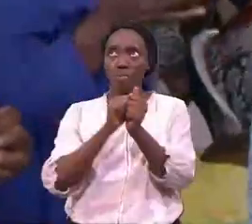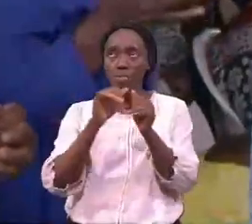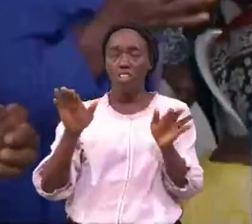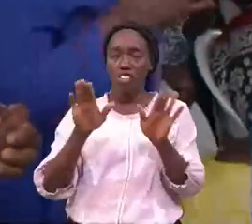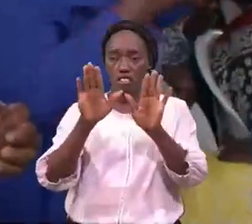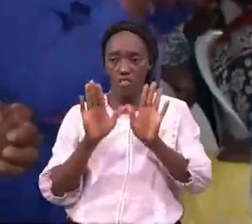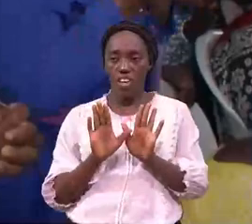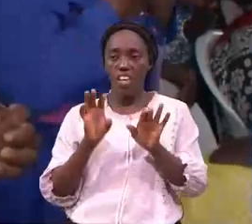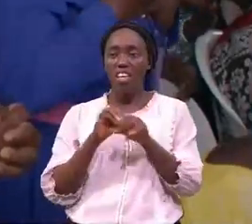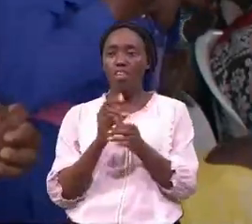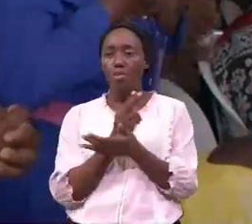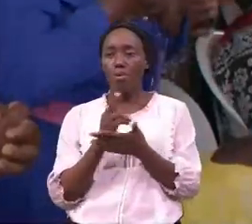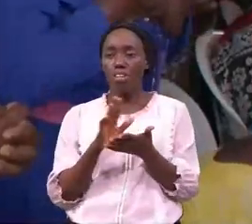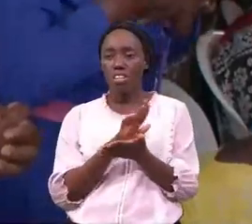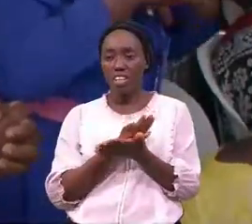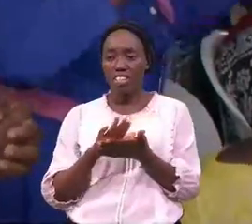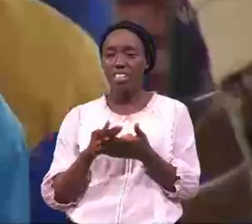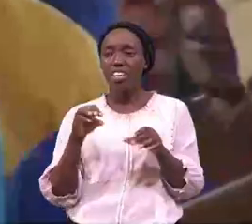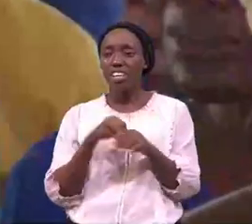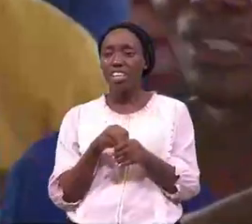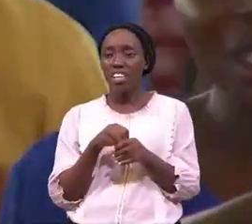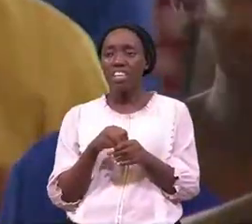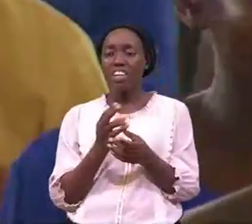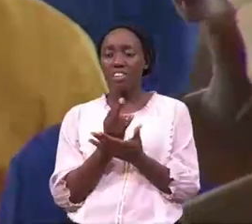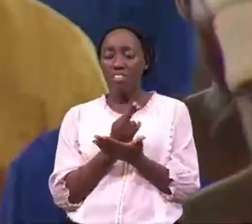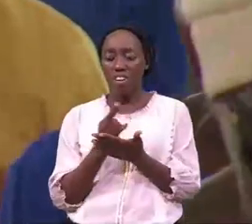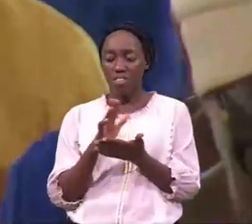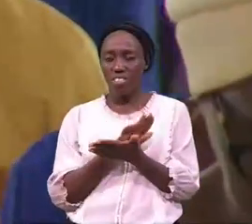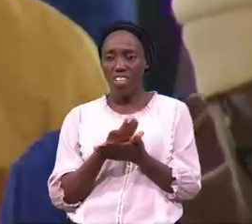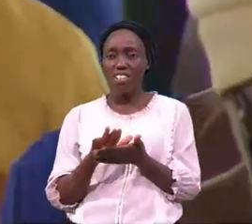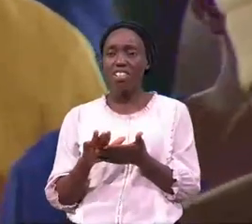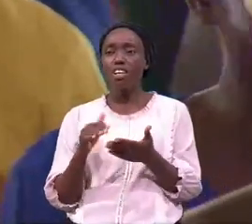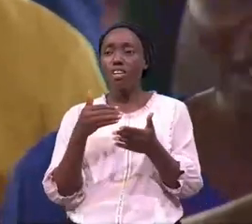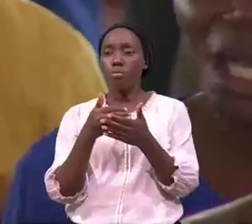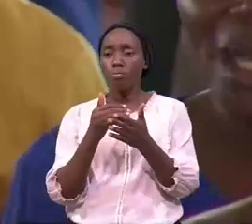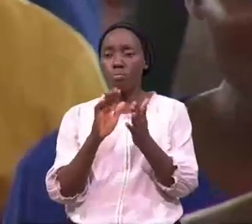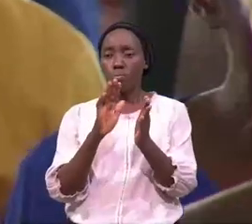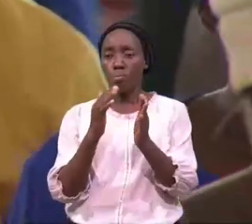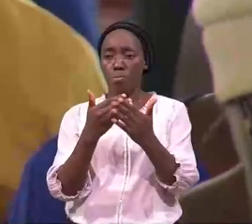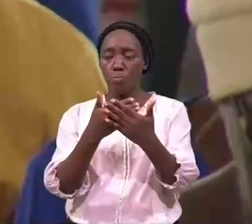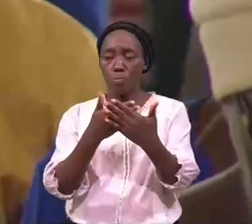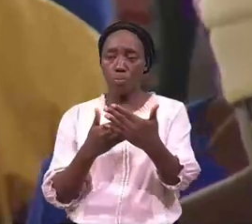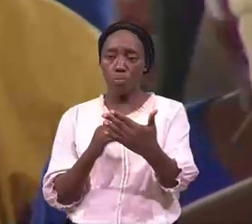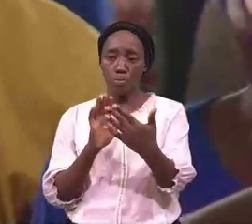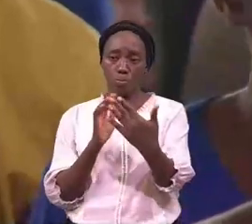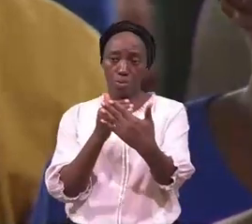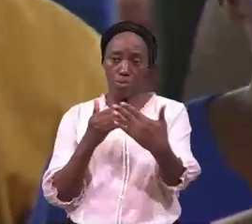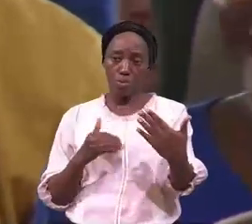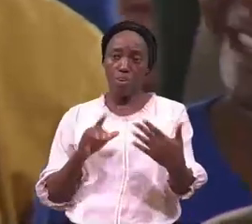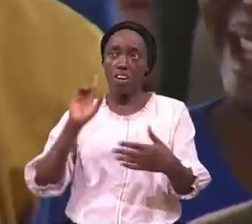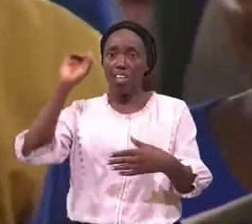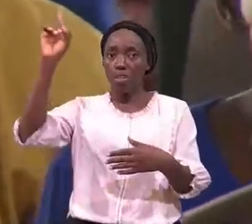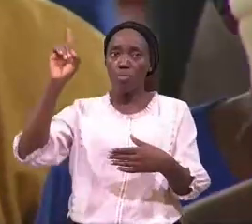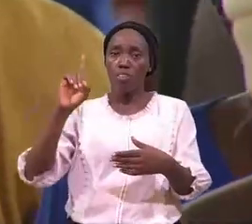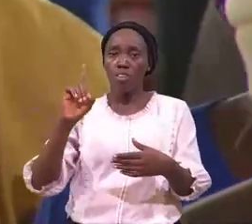sainteté. Dans la sainteté. Et dans la justice. Devant lui. Tous les jours de ta vie.